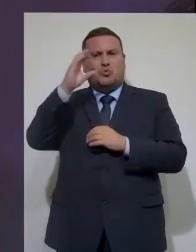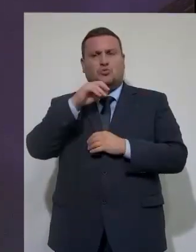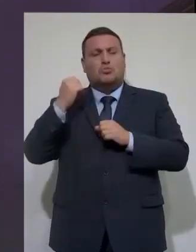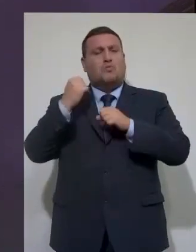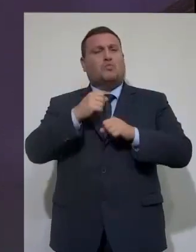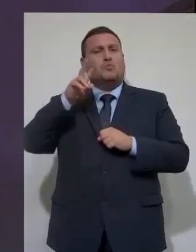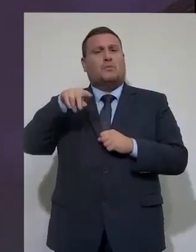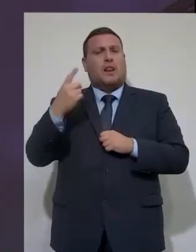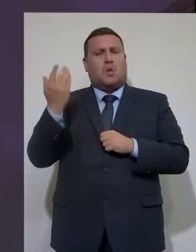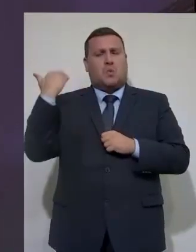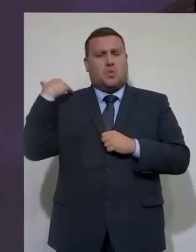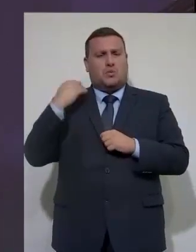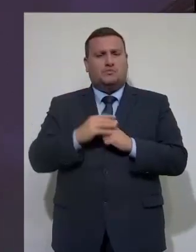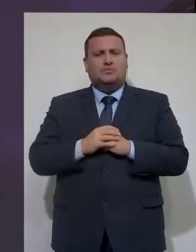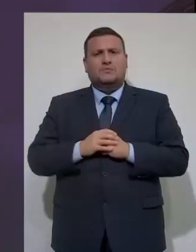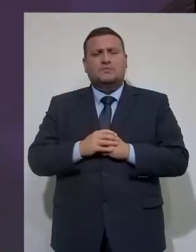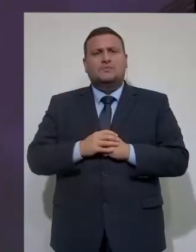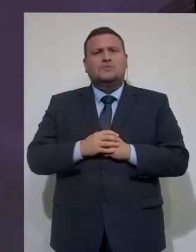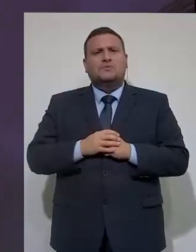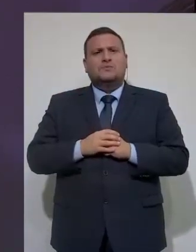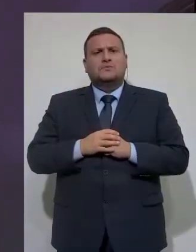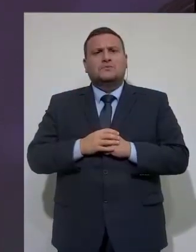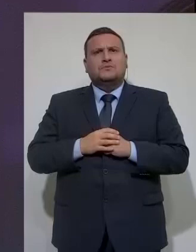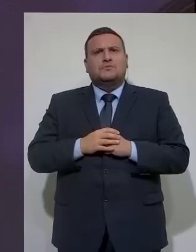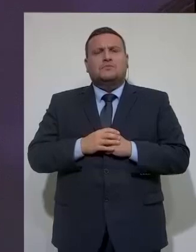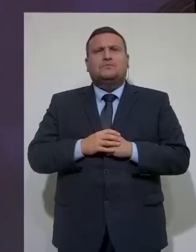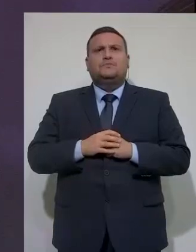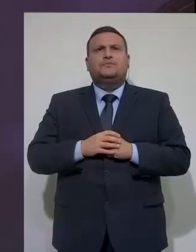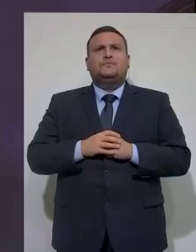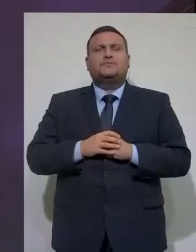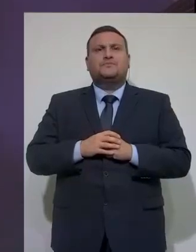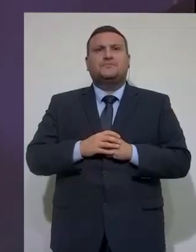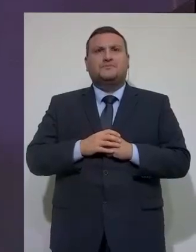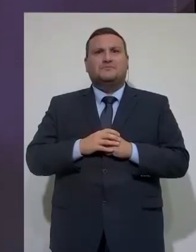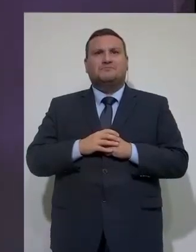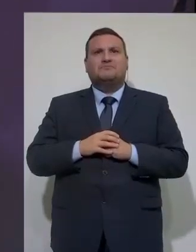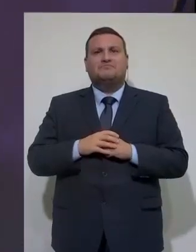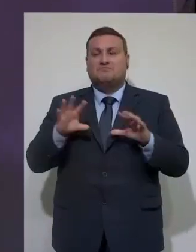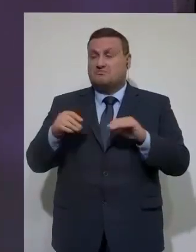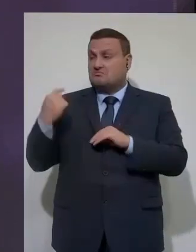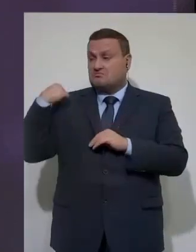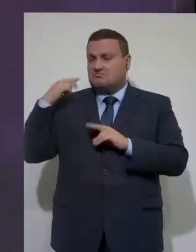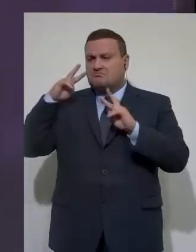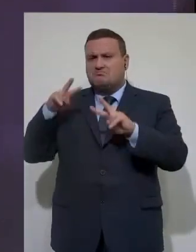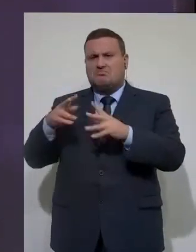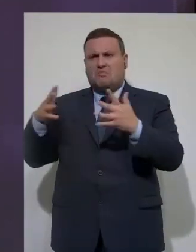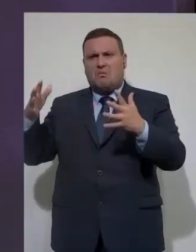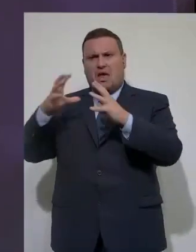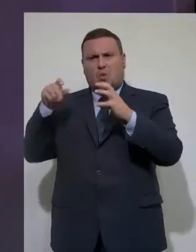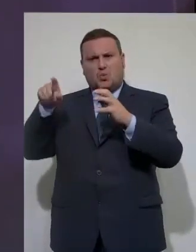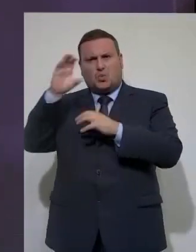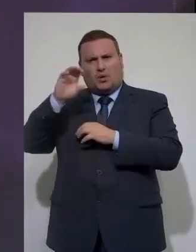Sin dall'inizio noi abbiamo scelto di andare un po' ad approfondire una serie di dinamiche, di comparti all'interno della macroindustria turistica,